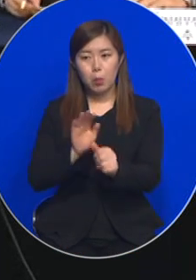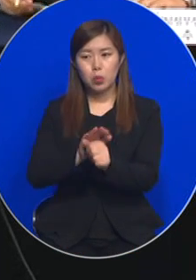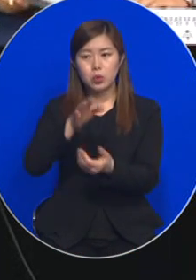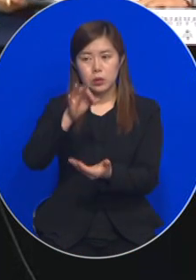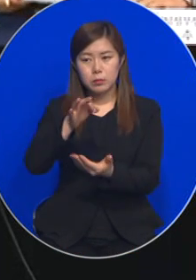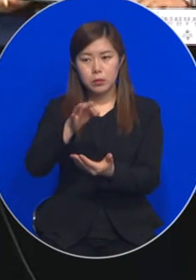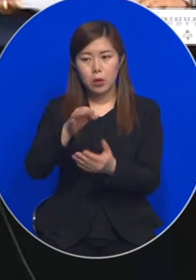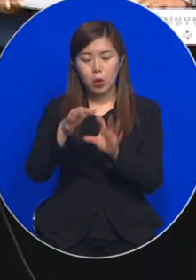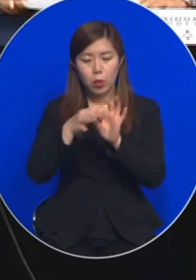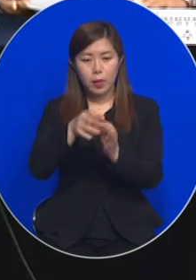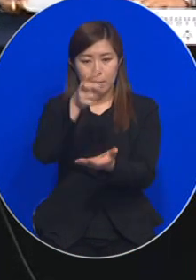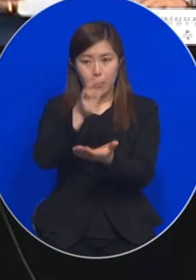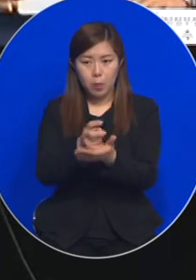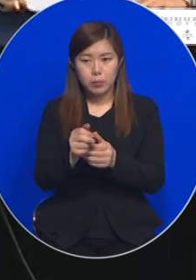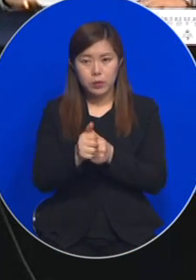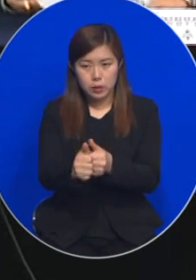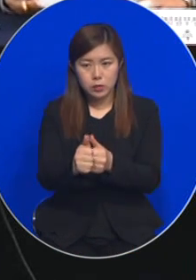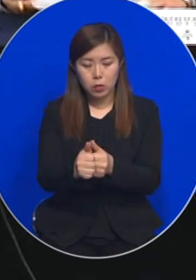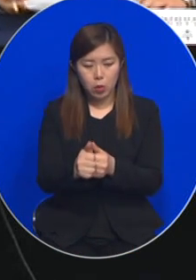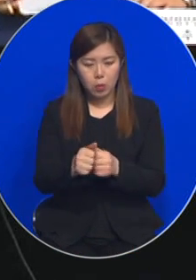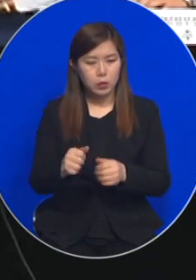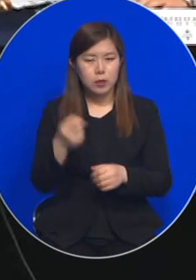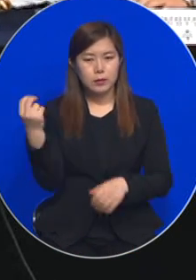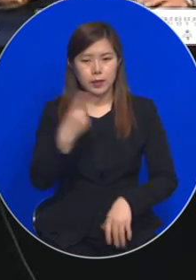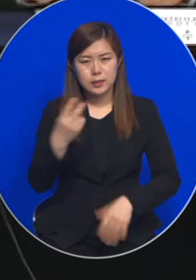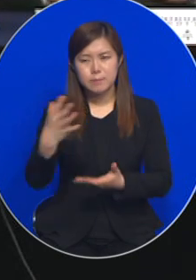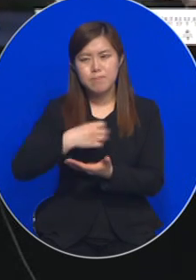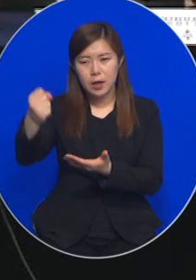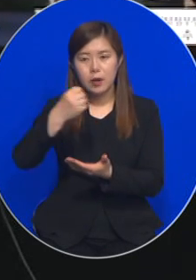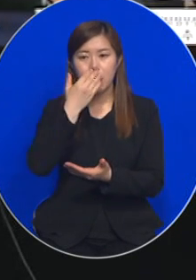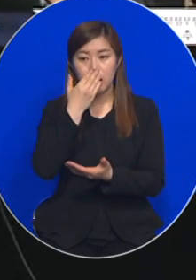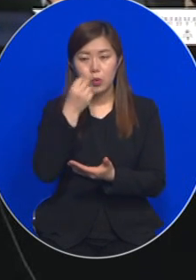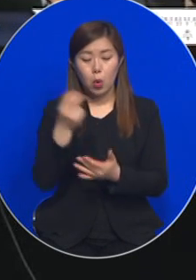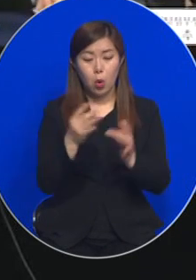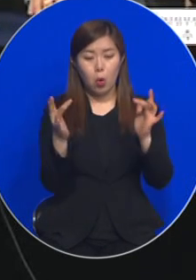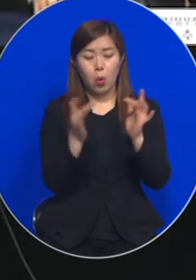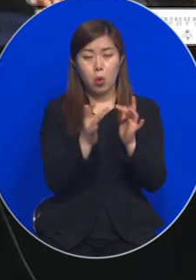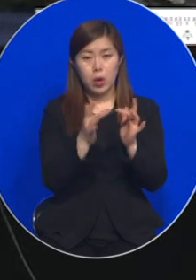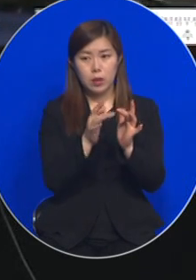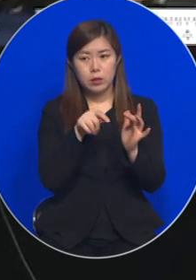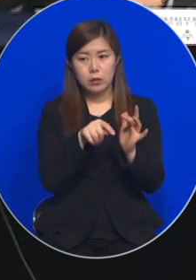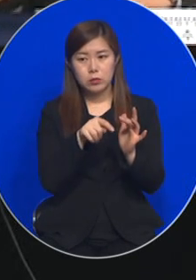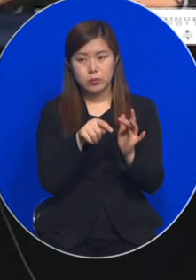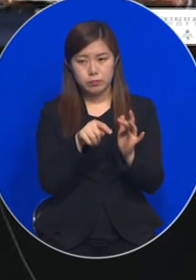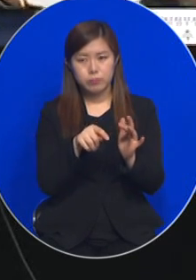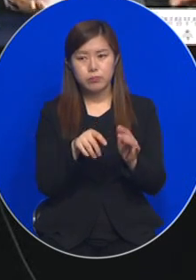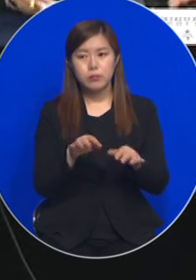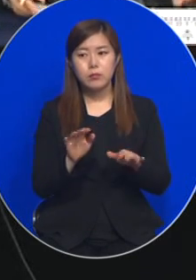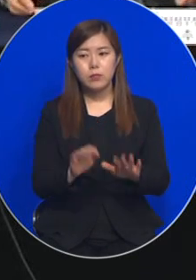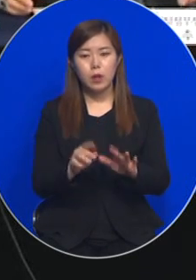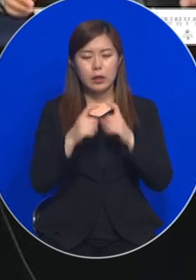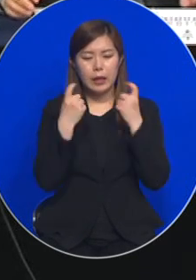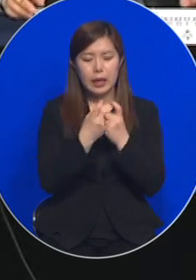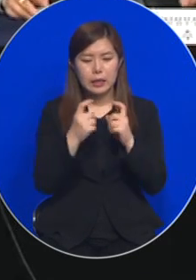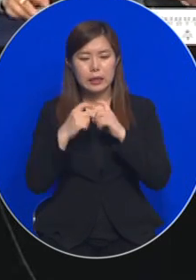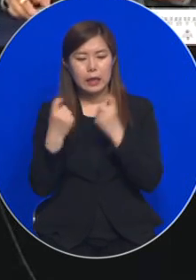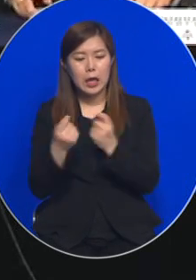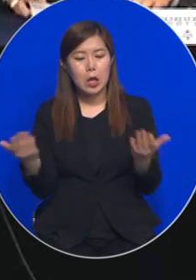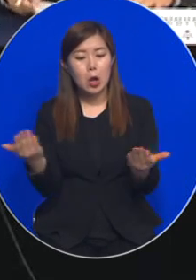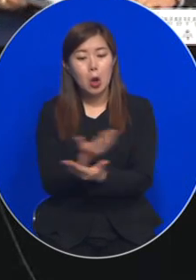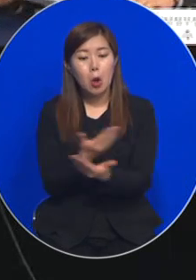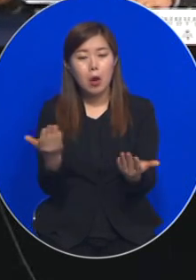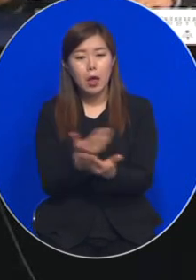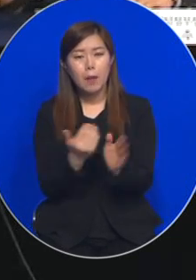환수 및 친구 퍼 상제를 운영하고 요 또 온라인 중고 거래 플랫폼과 협조를 해서 개인간 거래를 방지하도록